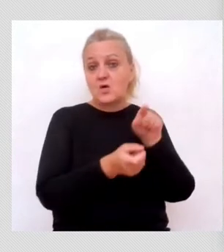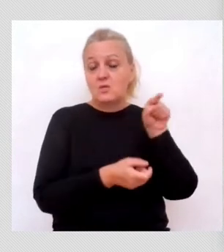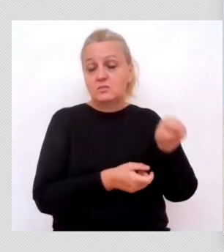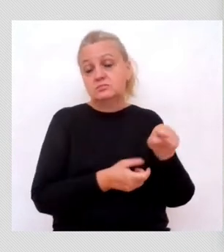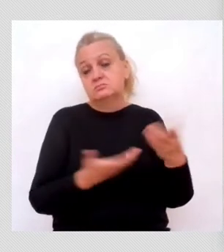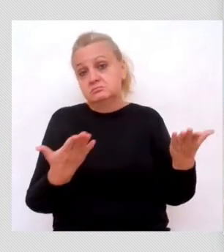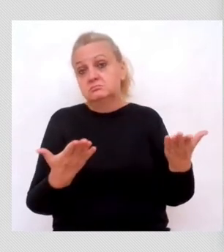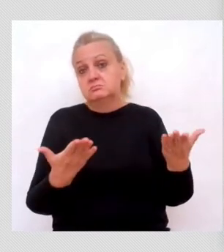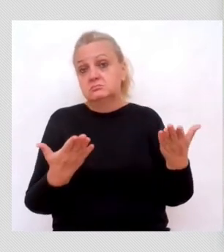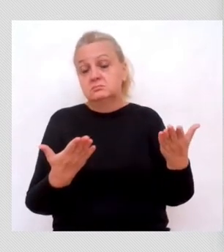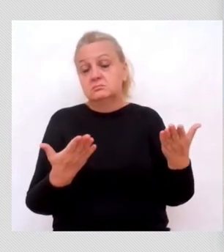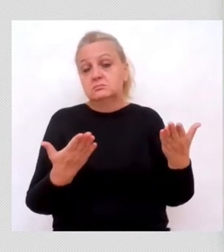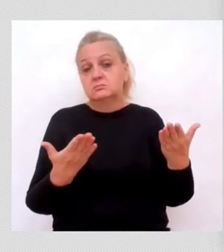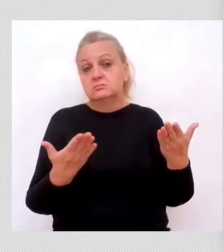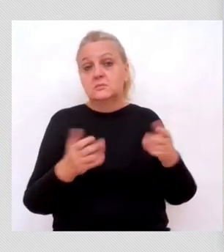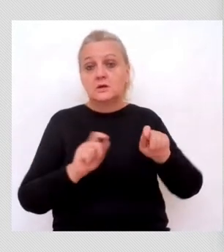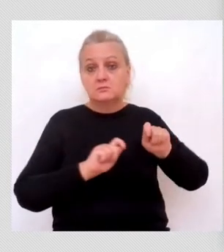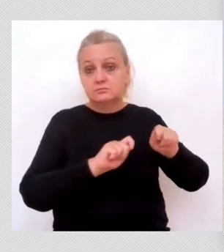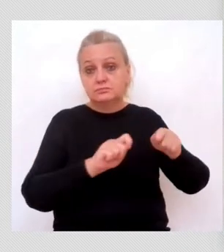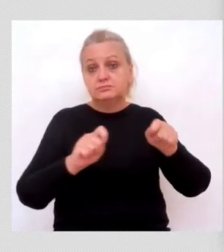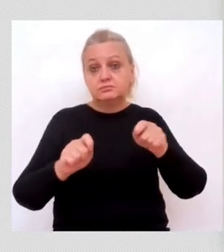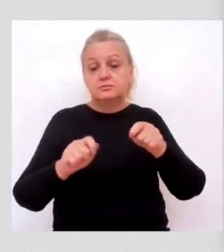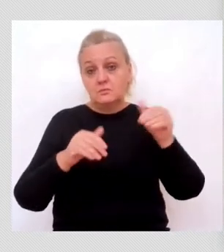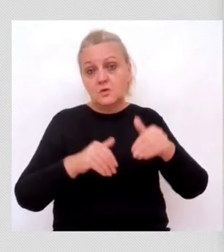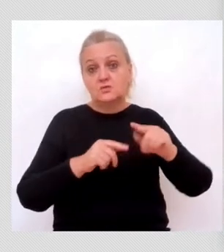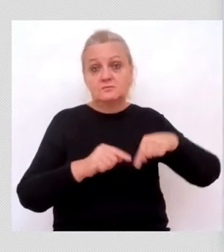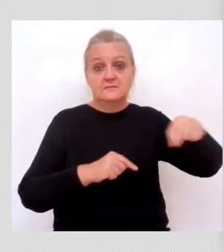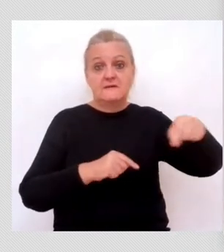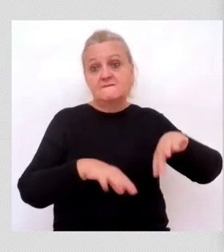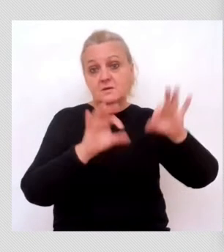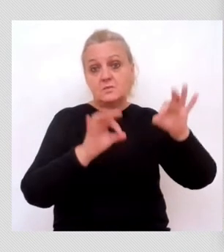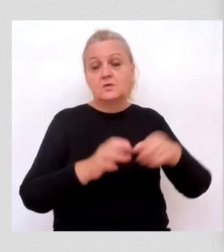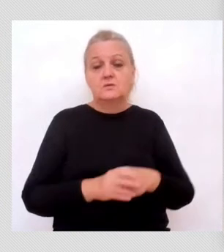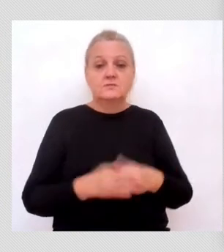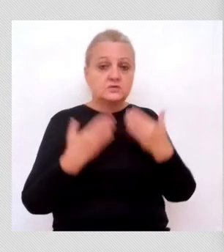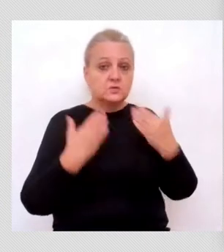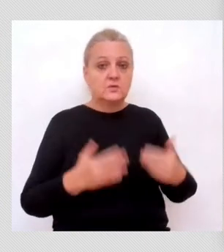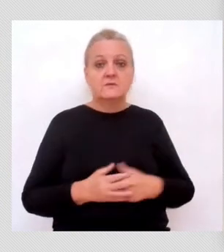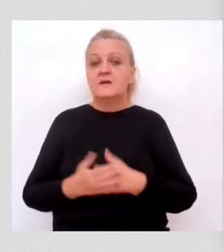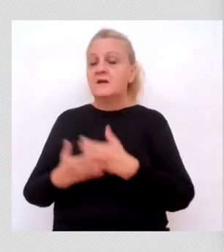partie opozycyjne, przymusić w nadchodzących wyborach. Dziękuję. Nie wiem,